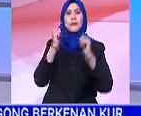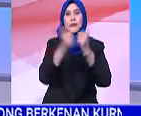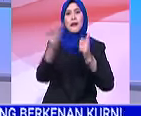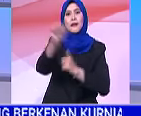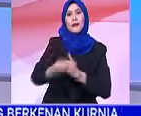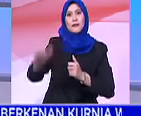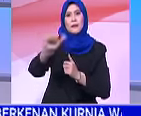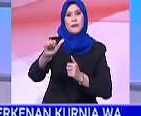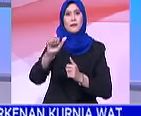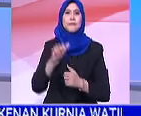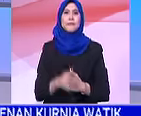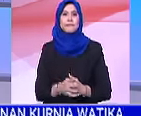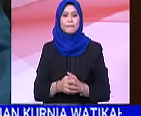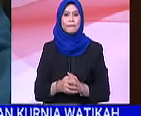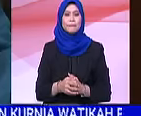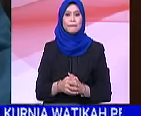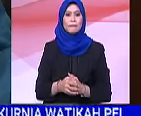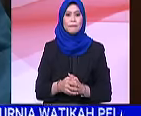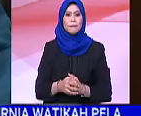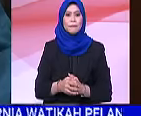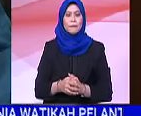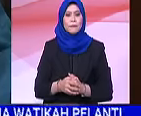Asia ASTAF.